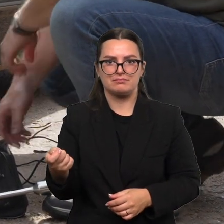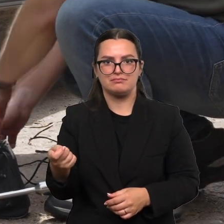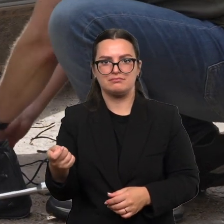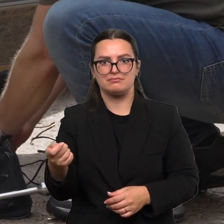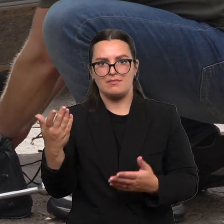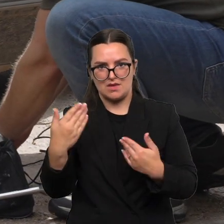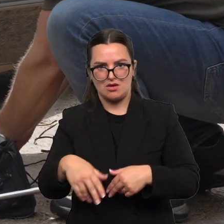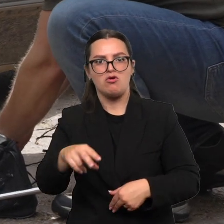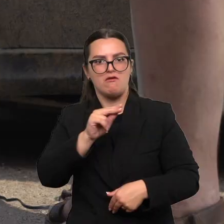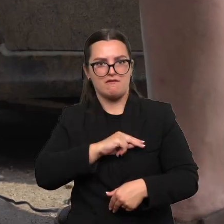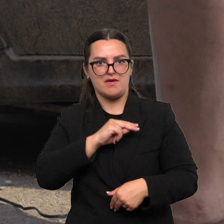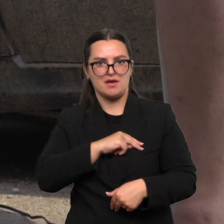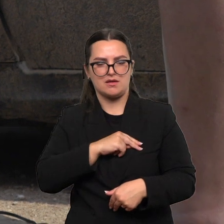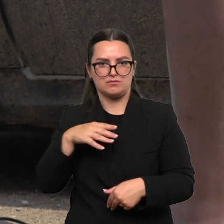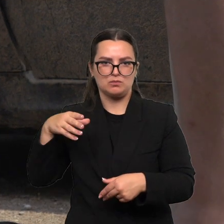Okay.